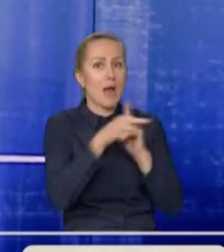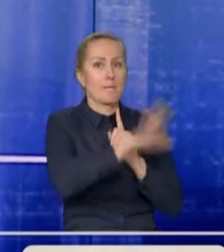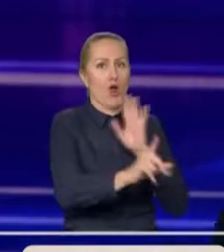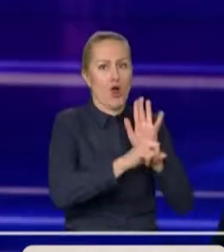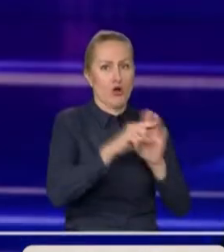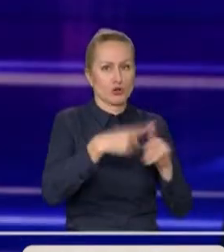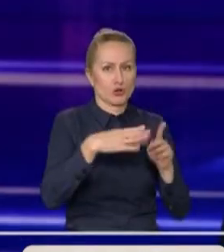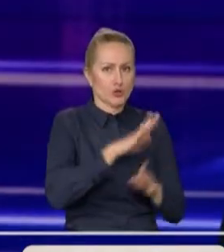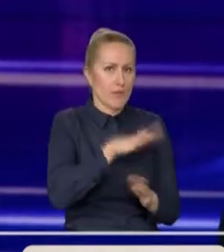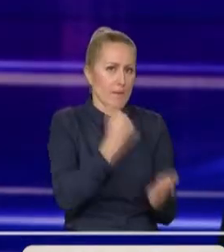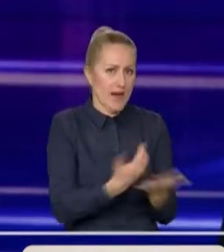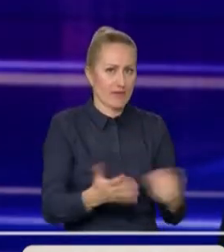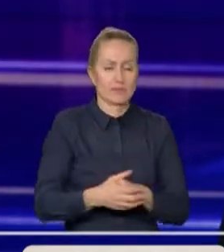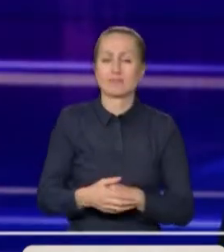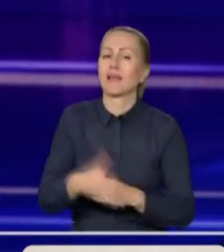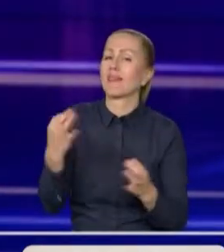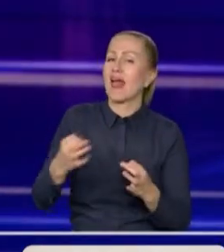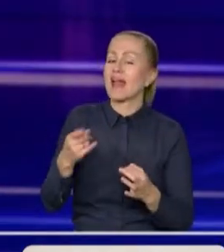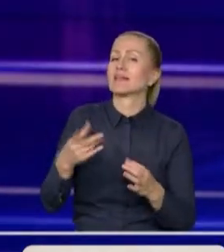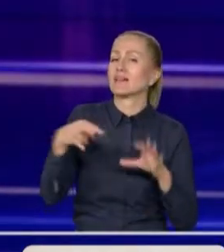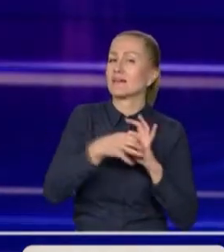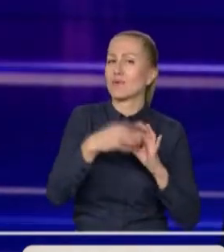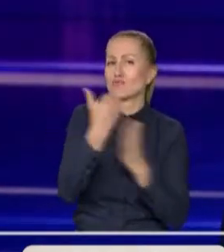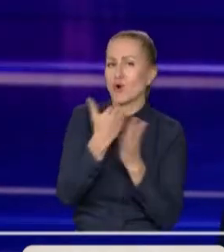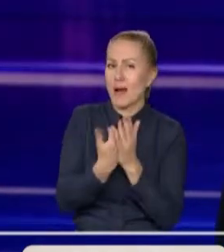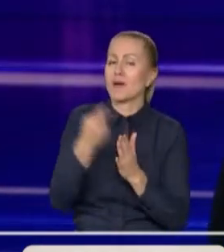Tak? No to skoro jesteśmy przy programie. Straszenie no polexitem